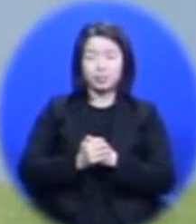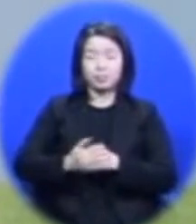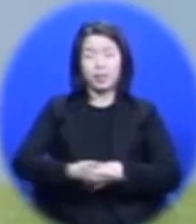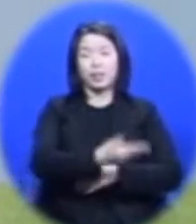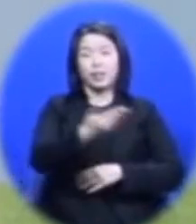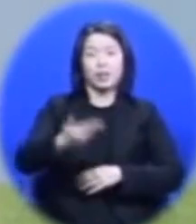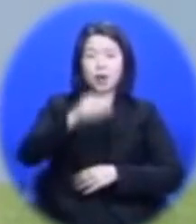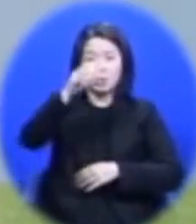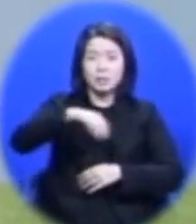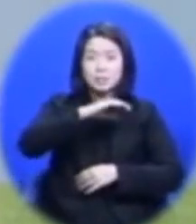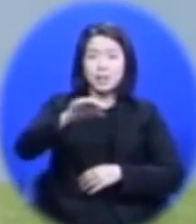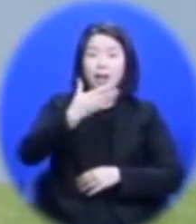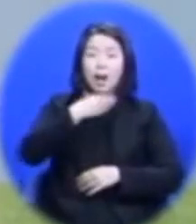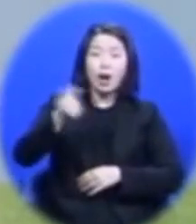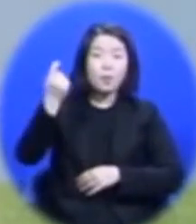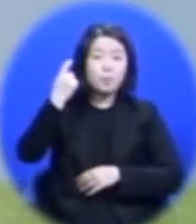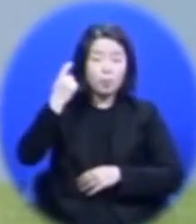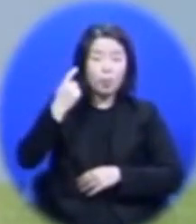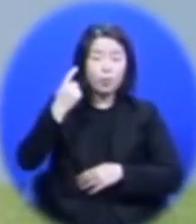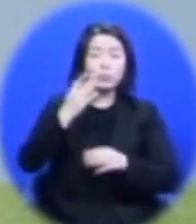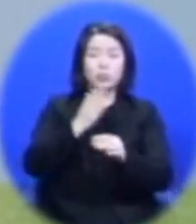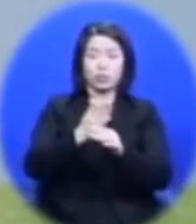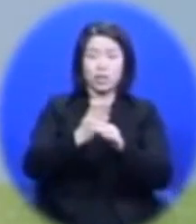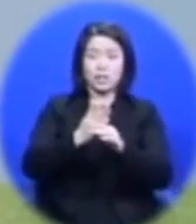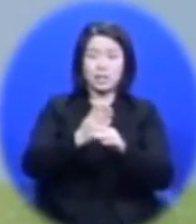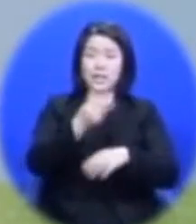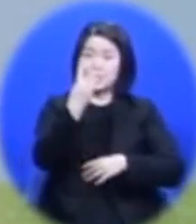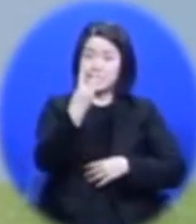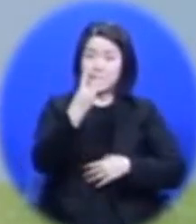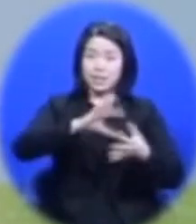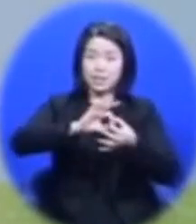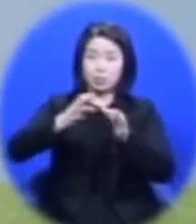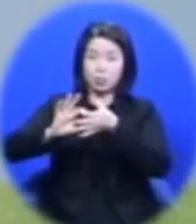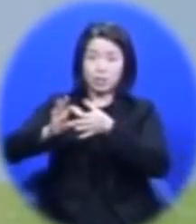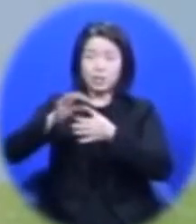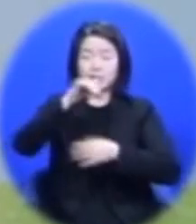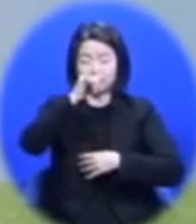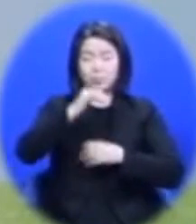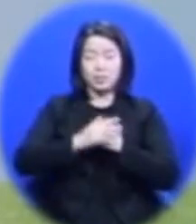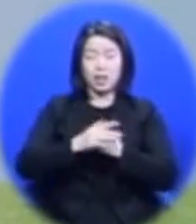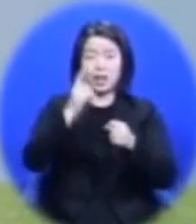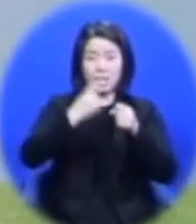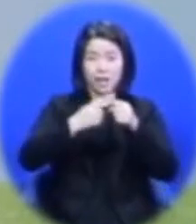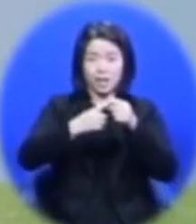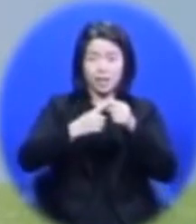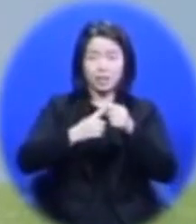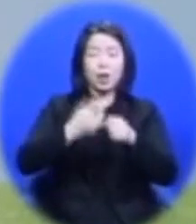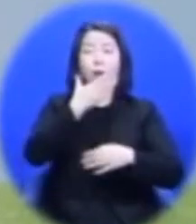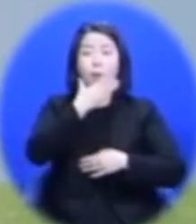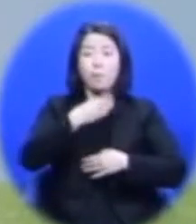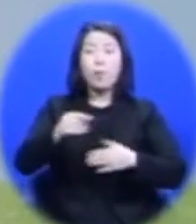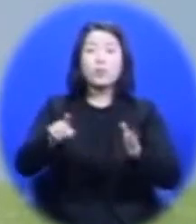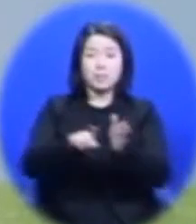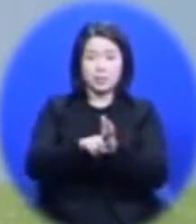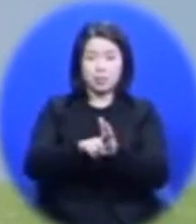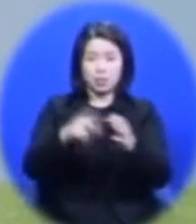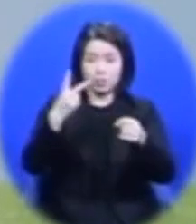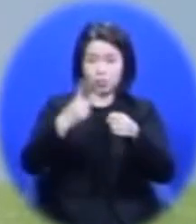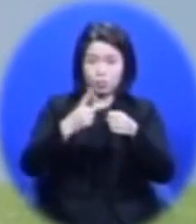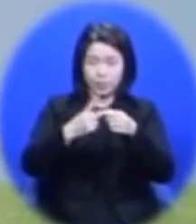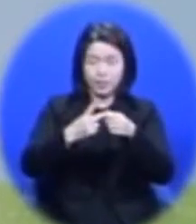여러분, 십자가의 복음에는요 세 가지 고리가 연결되어 있습니다. 하나는 복음을 믿는 것이고요. 두